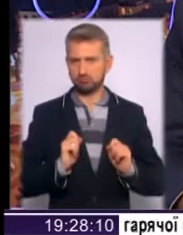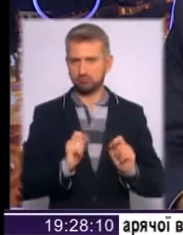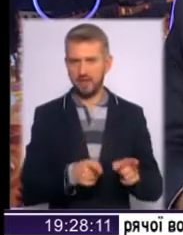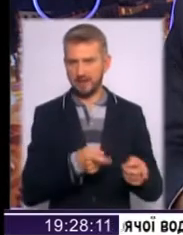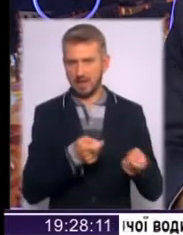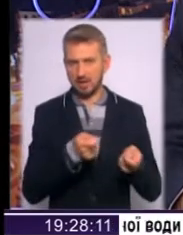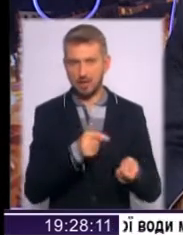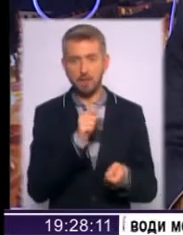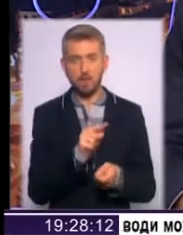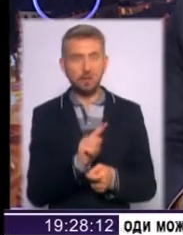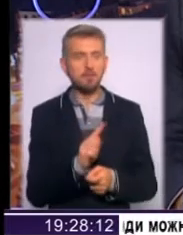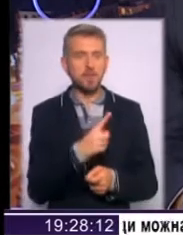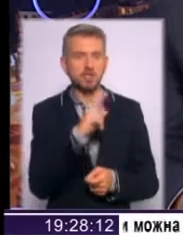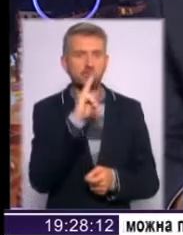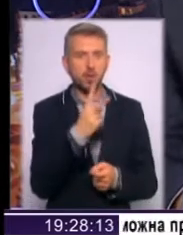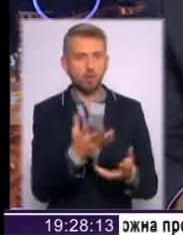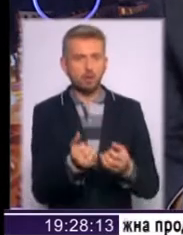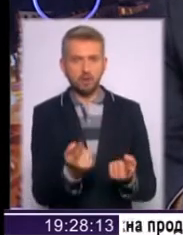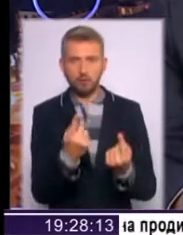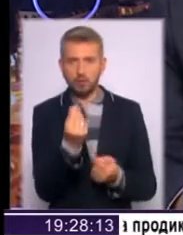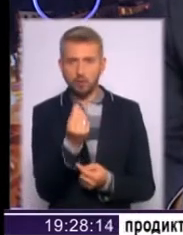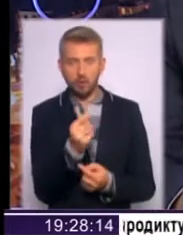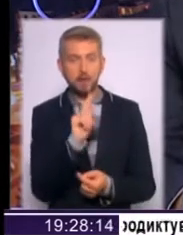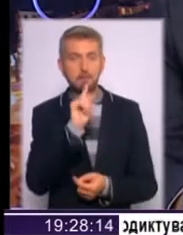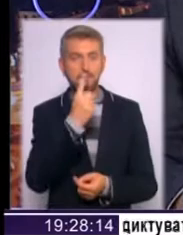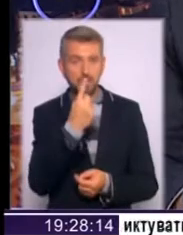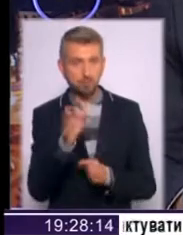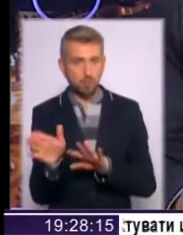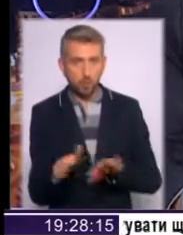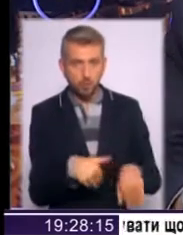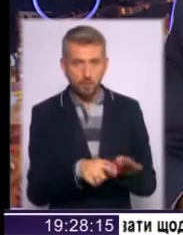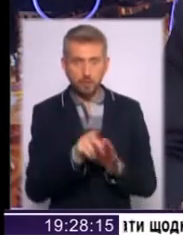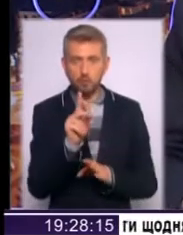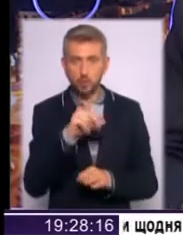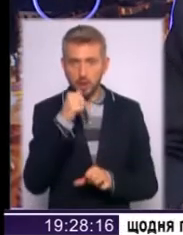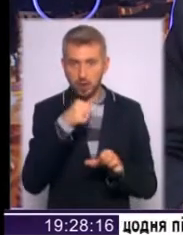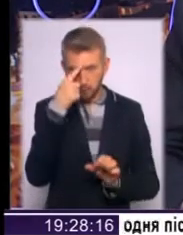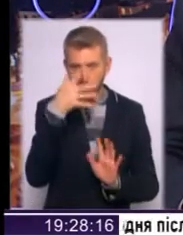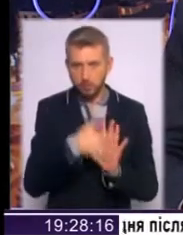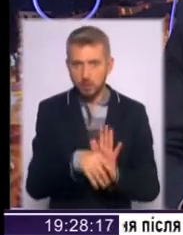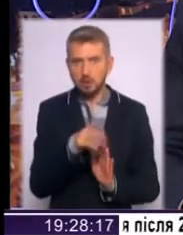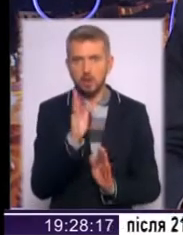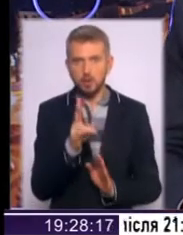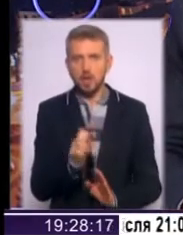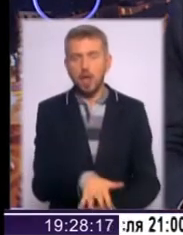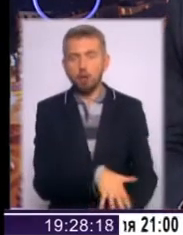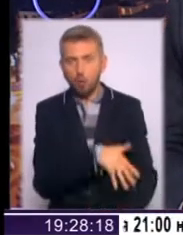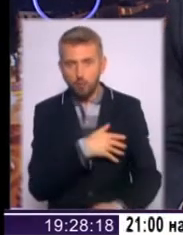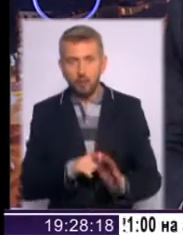отримали серйозні кошти. Коли перший рік пройшов, настав другий рік, вони зрозуміли, що це буде надовго, і